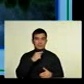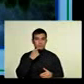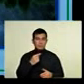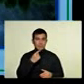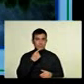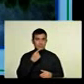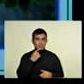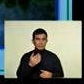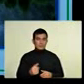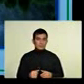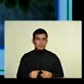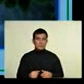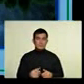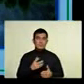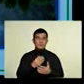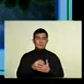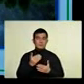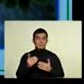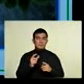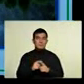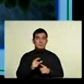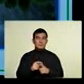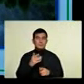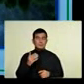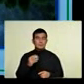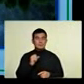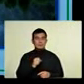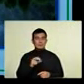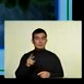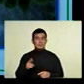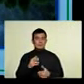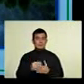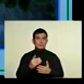алфавит. Начинается с А, заканчивается буковкой Я.